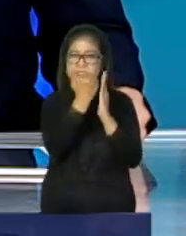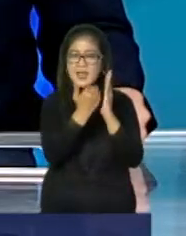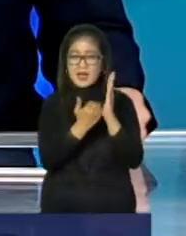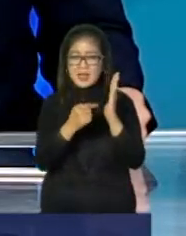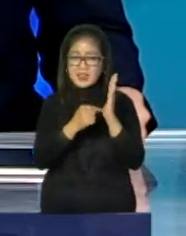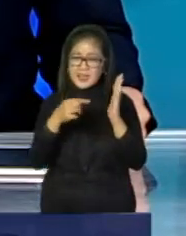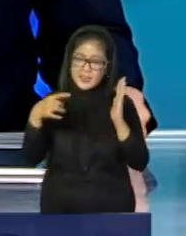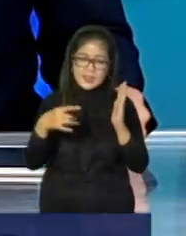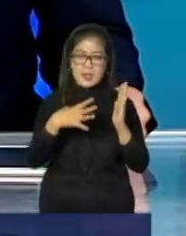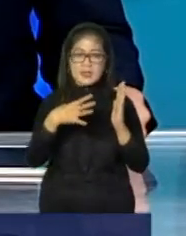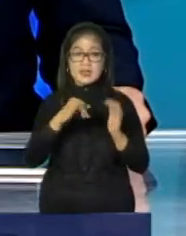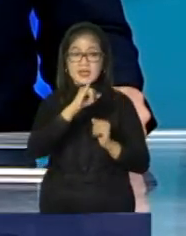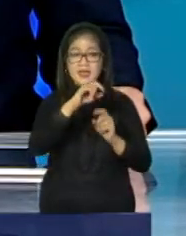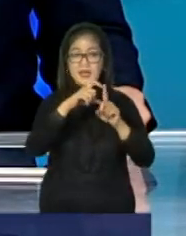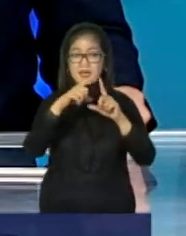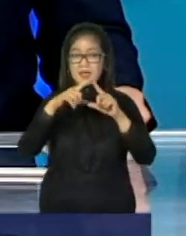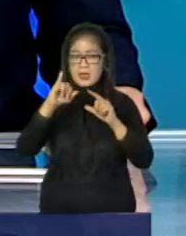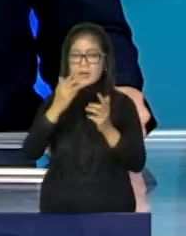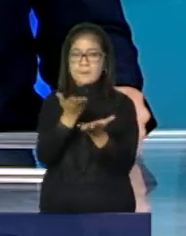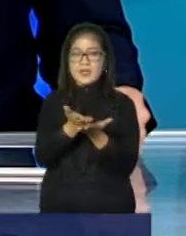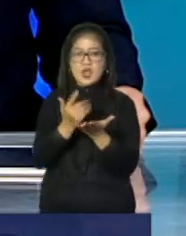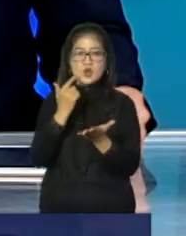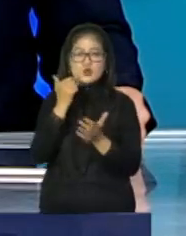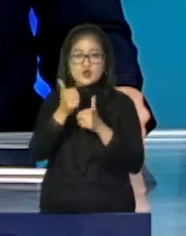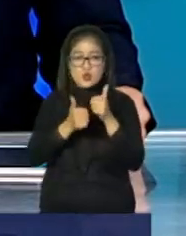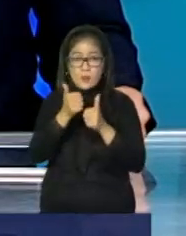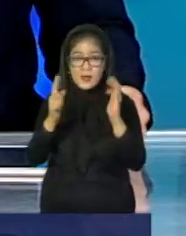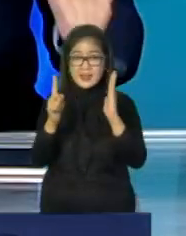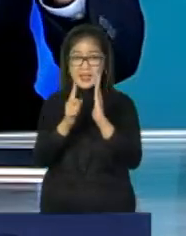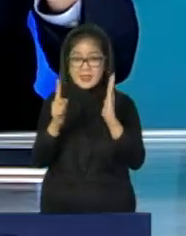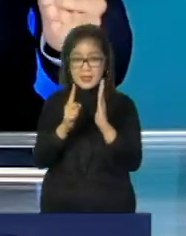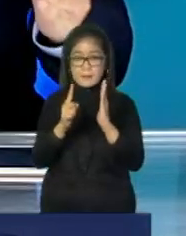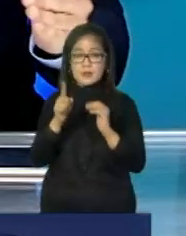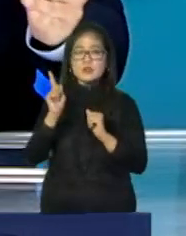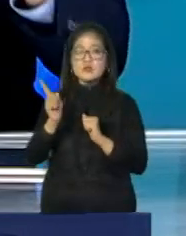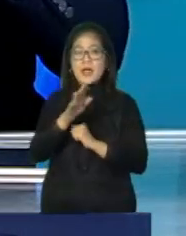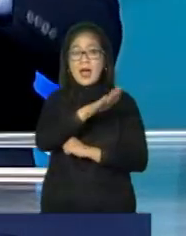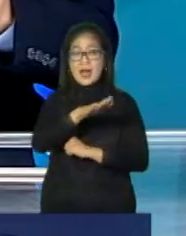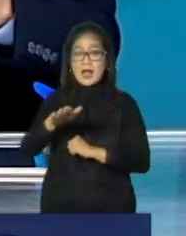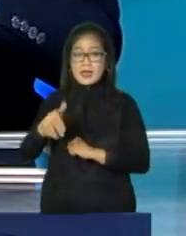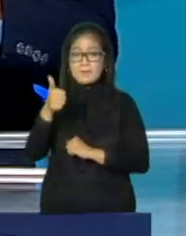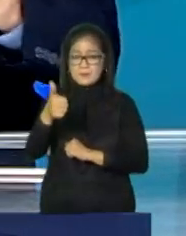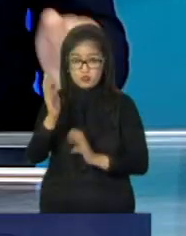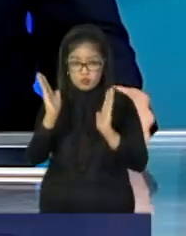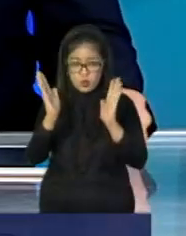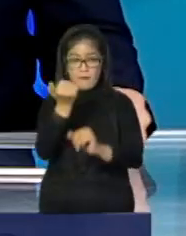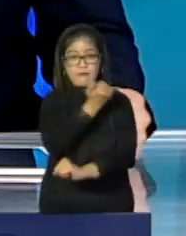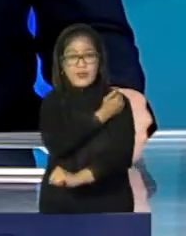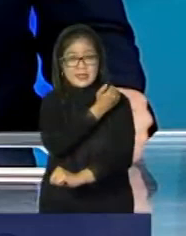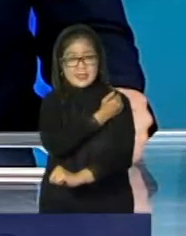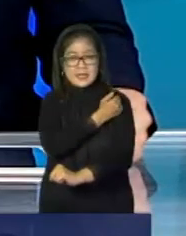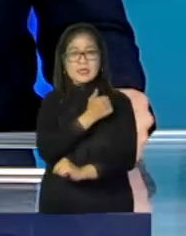ketat. Ikatan Dokter Anak Indonesia meminta uji coba pembelajaran tatap muka hanya dilakukan pada anak yang telah